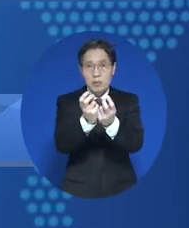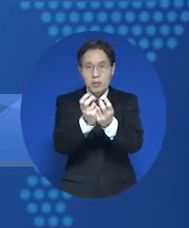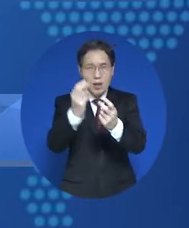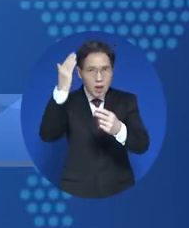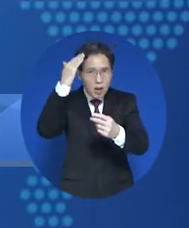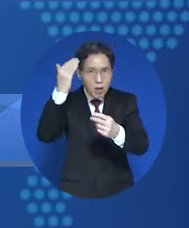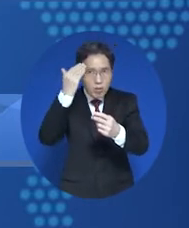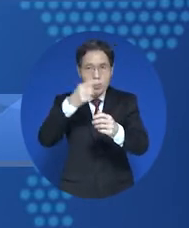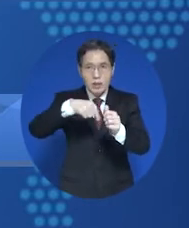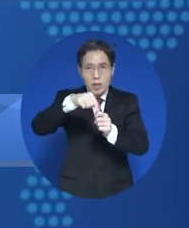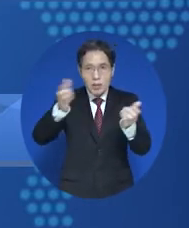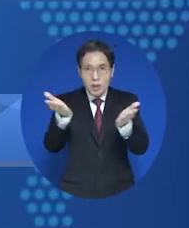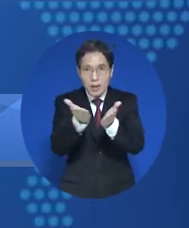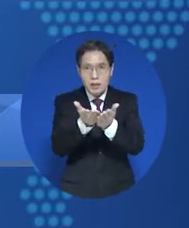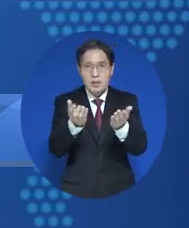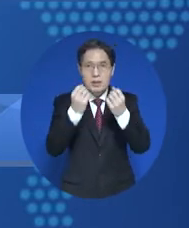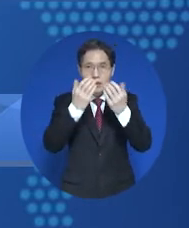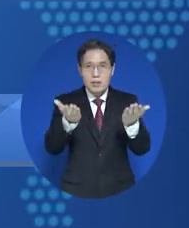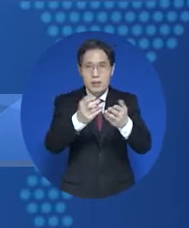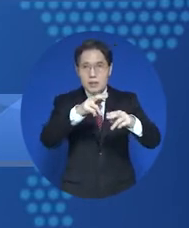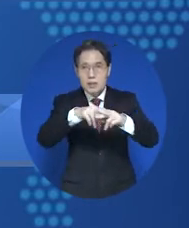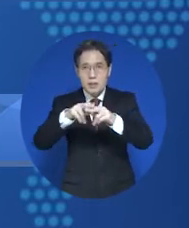공감 토론회를 열었습니다